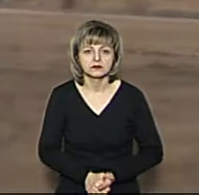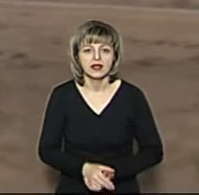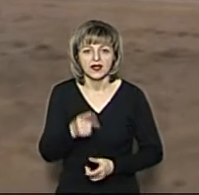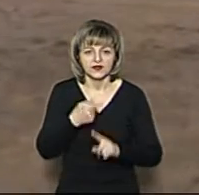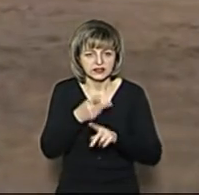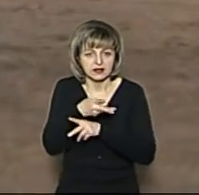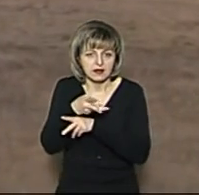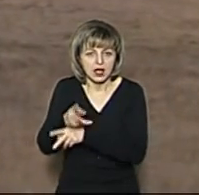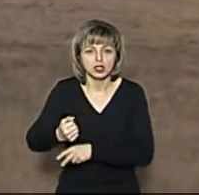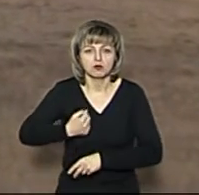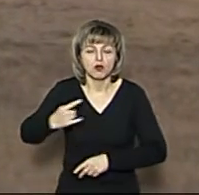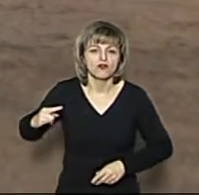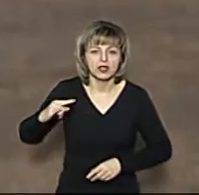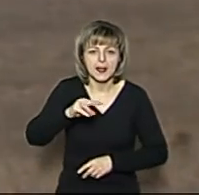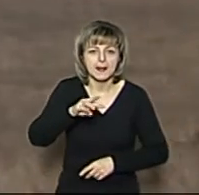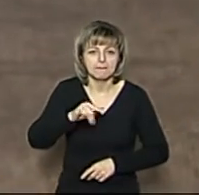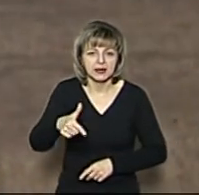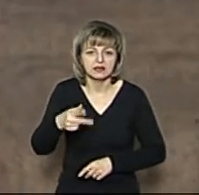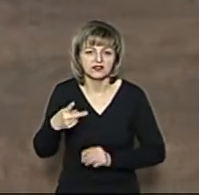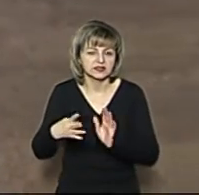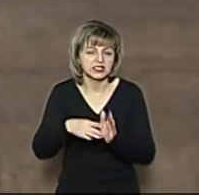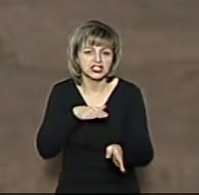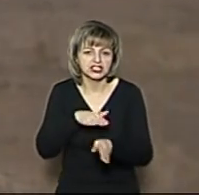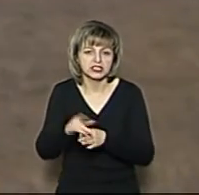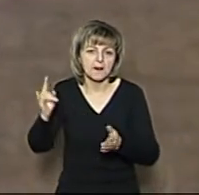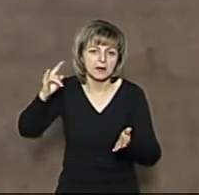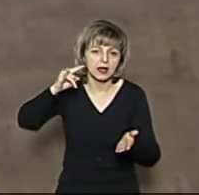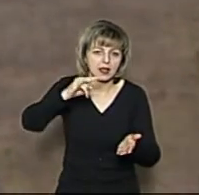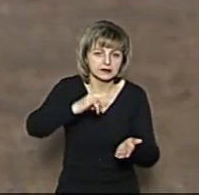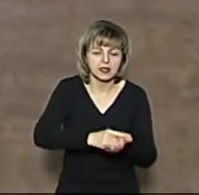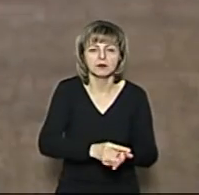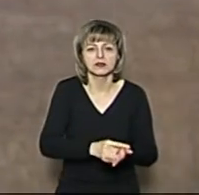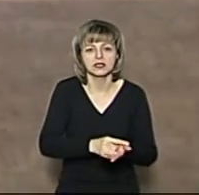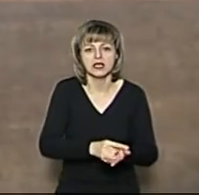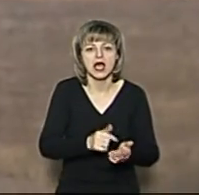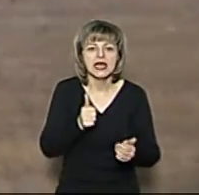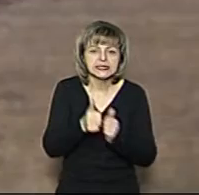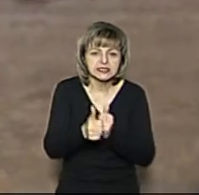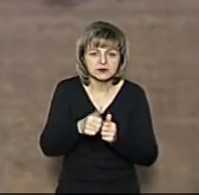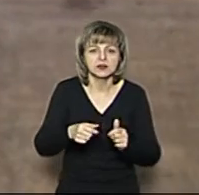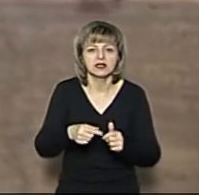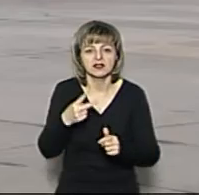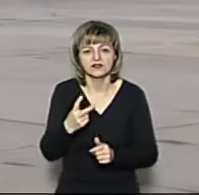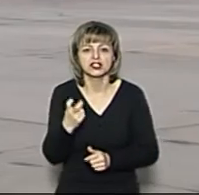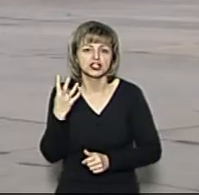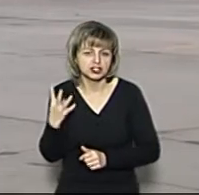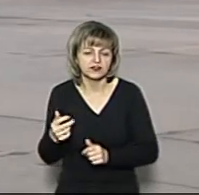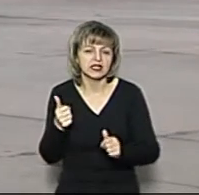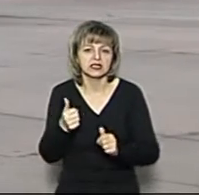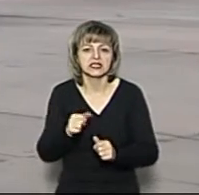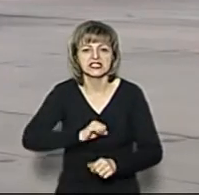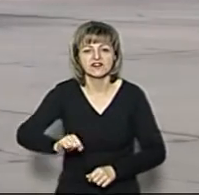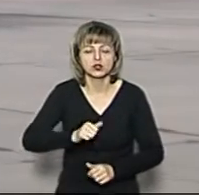На цих кадрах бойовий літак МіГ-29 здійснює приземлення. Триває льотна зміна 204-ї